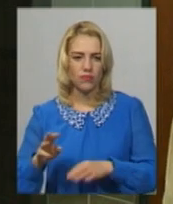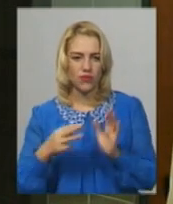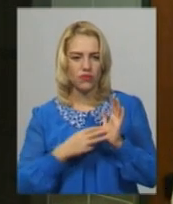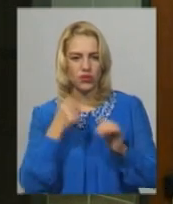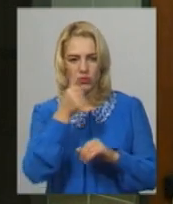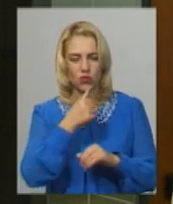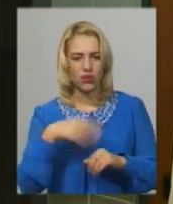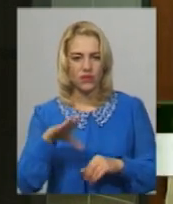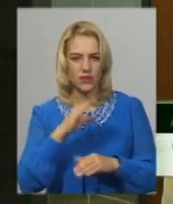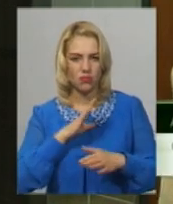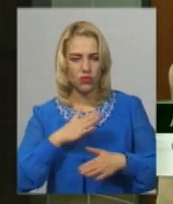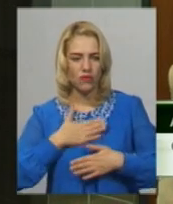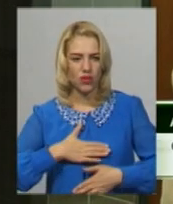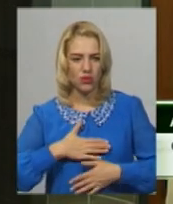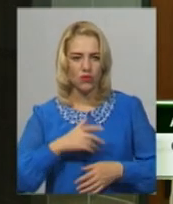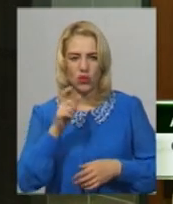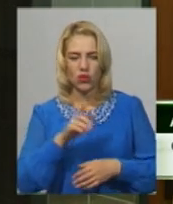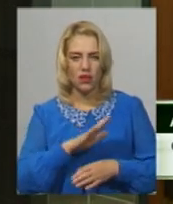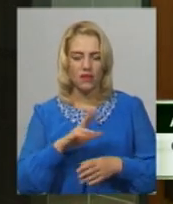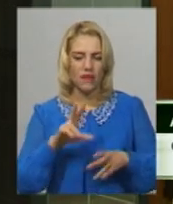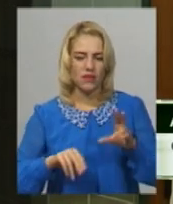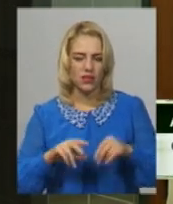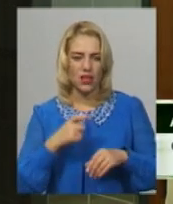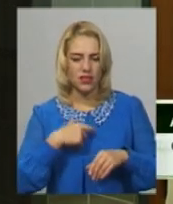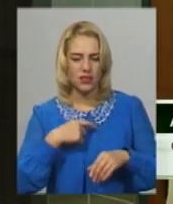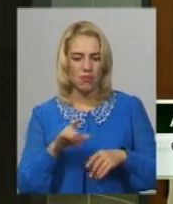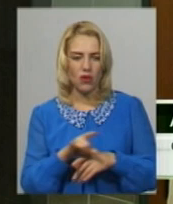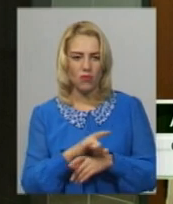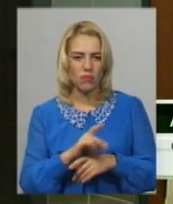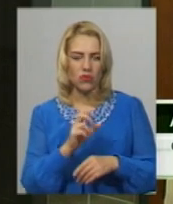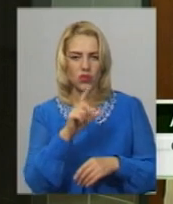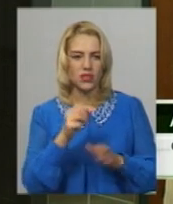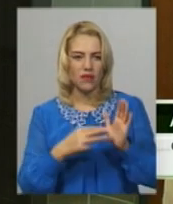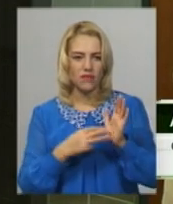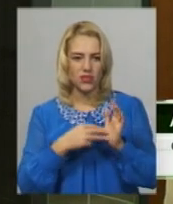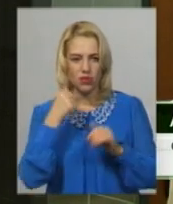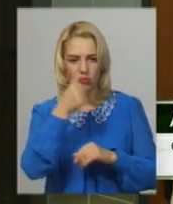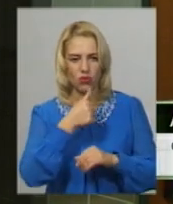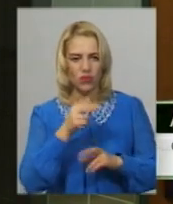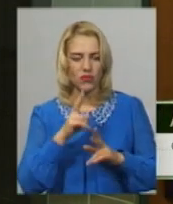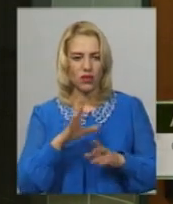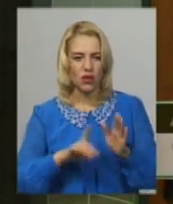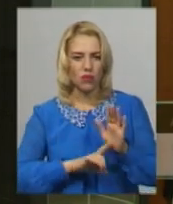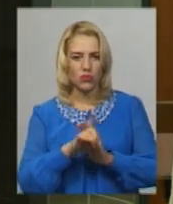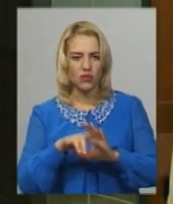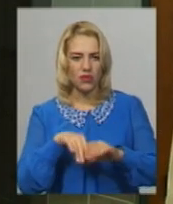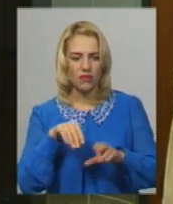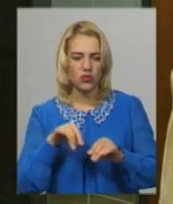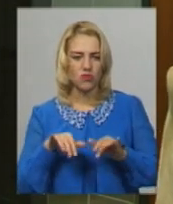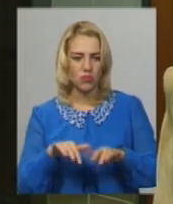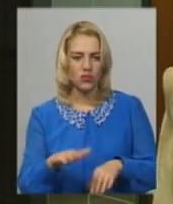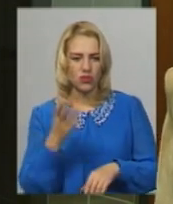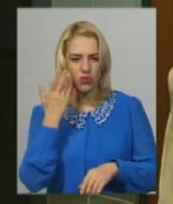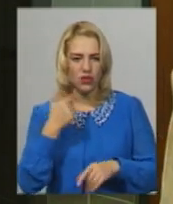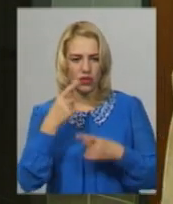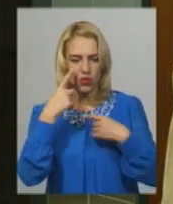все влаштовувало, людина не вважала себе обманутою за 8 років. Якраз коли почався виборчий процес, коли